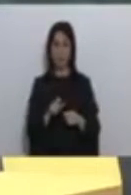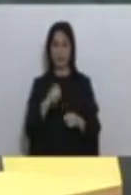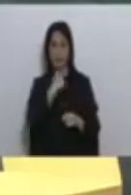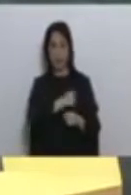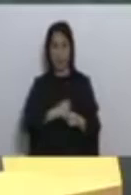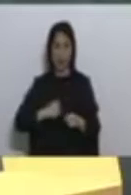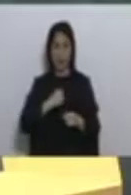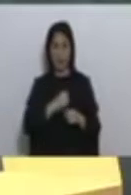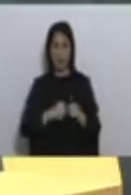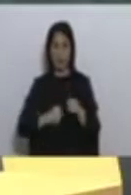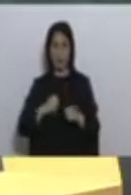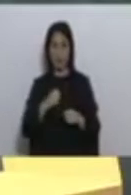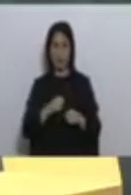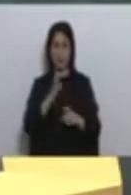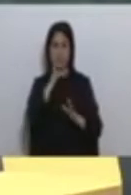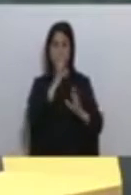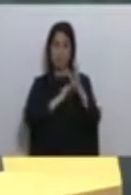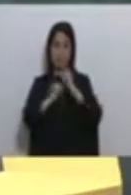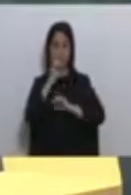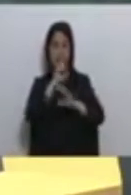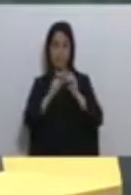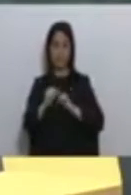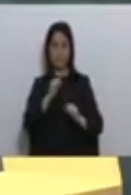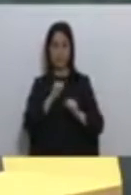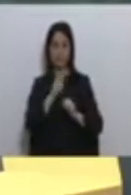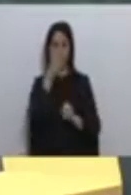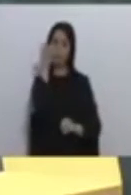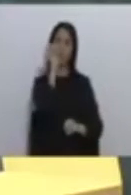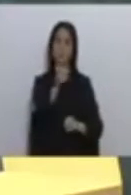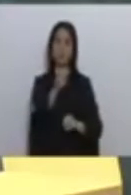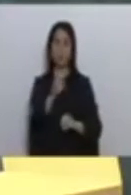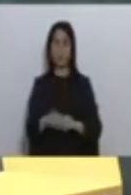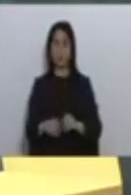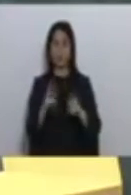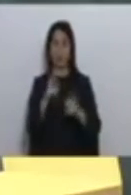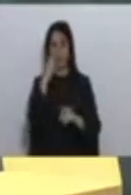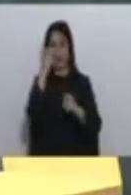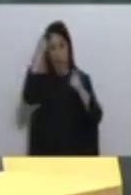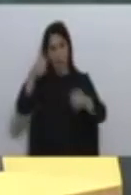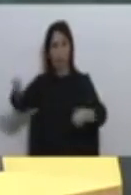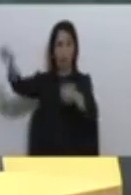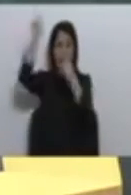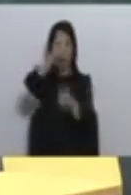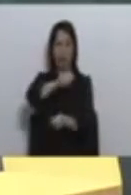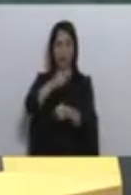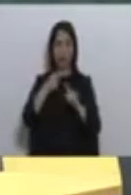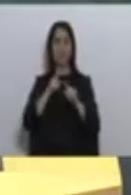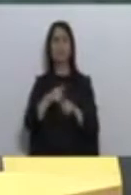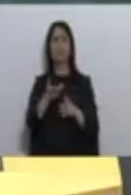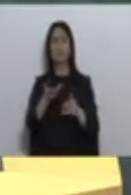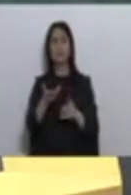რო გამოხატავს, რო გაგინებს, გაფურთხებს, თავზე ნაგავს გაყრის, რავი შეურაცხყოფას